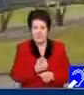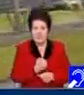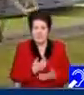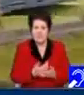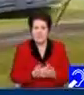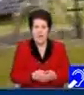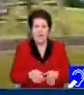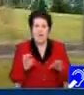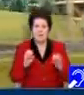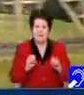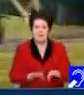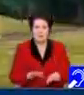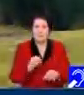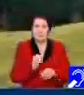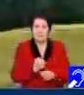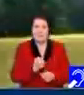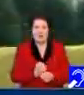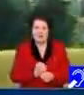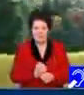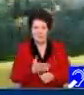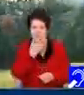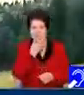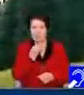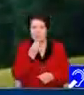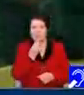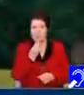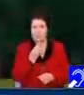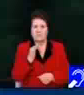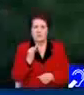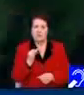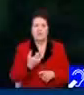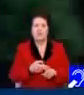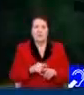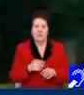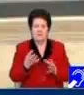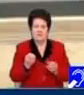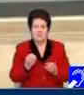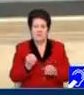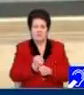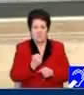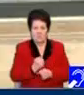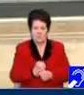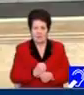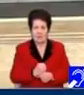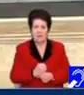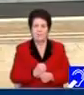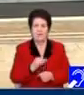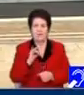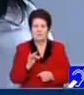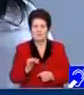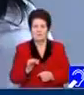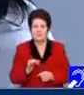am reușit să facem frumusețea asta și încă tot lucrăm la ea și probabil și după ce o să